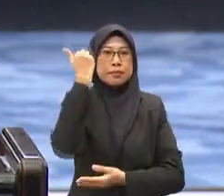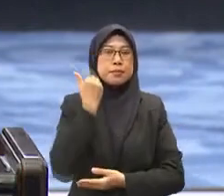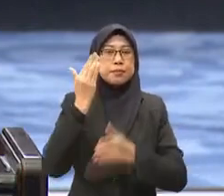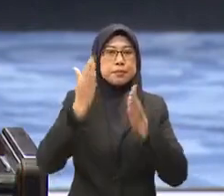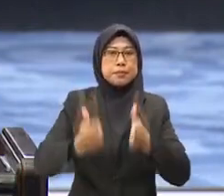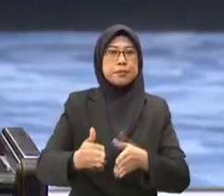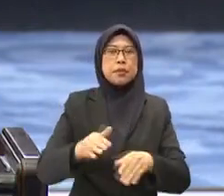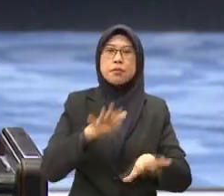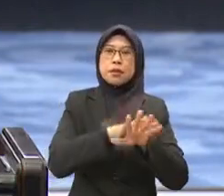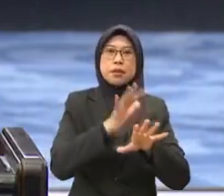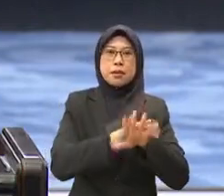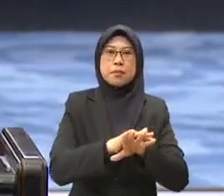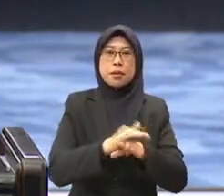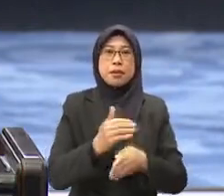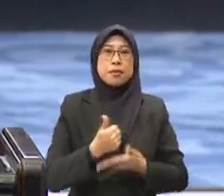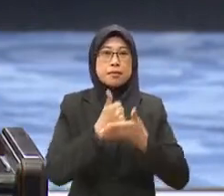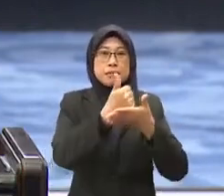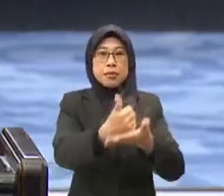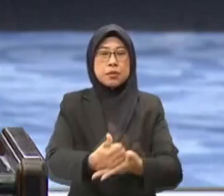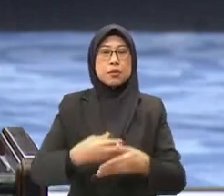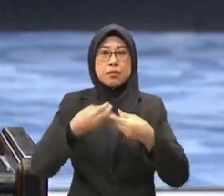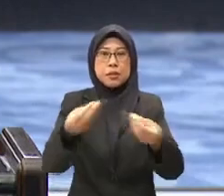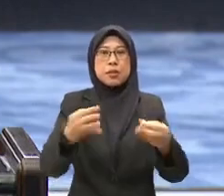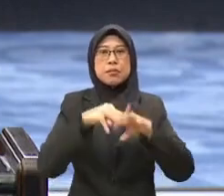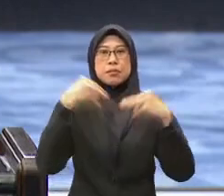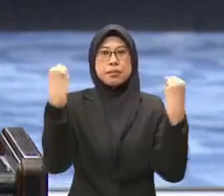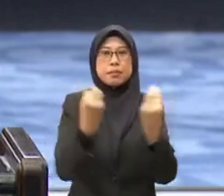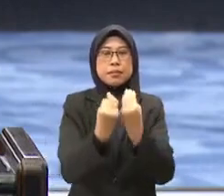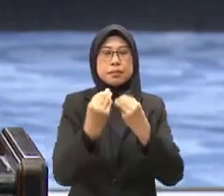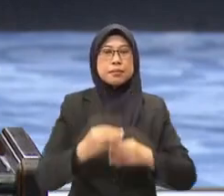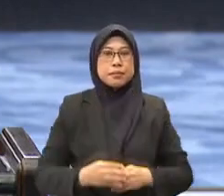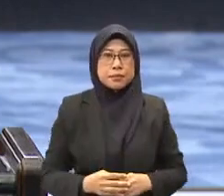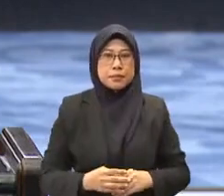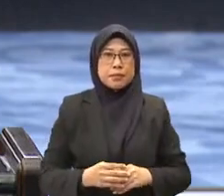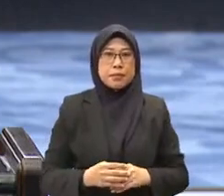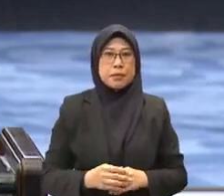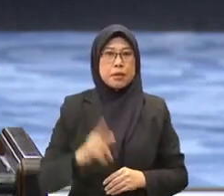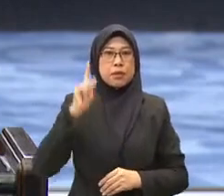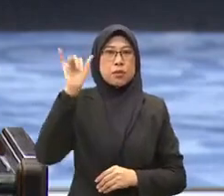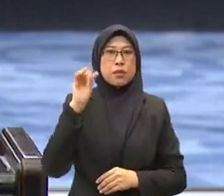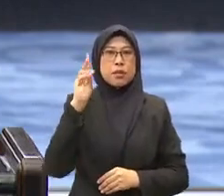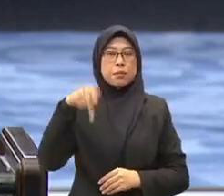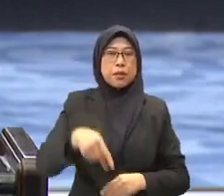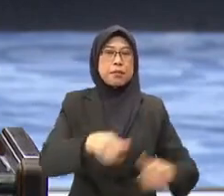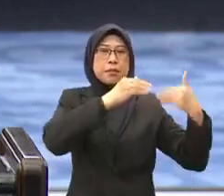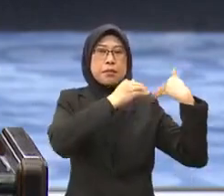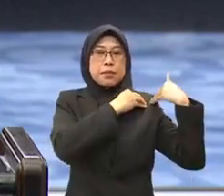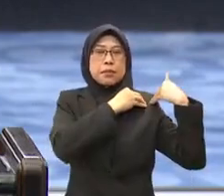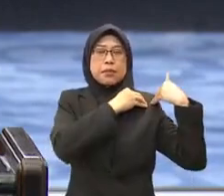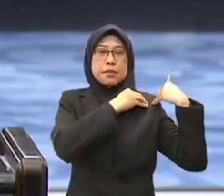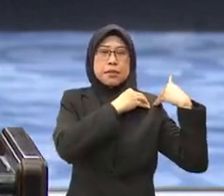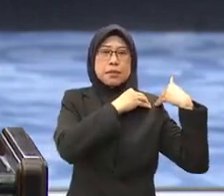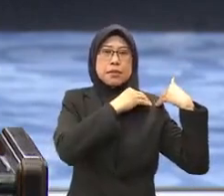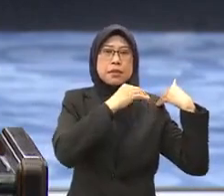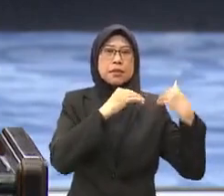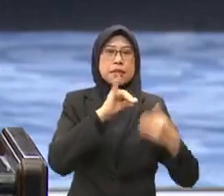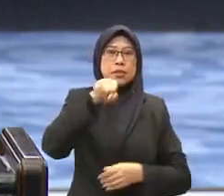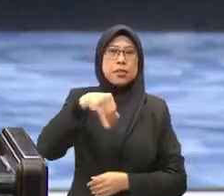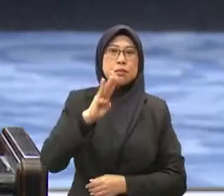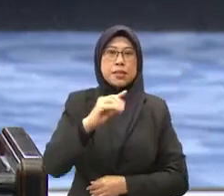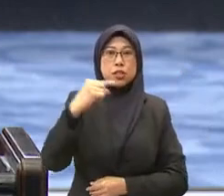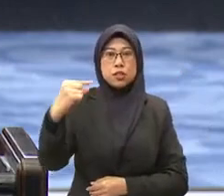membolehkan lebih banyak bantuan guaman diberikan kepada semua lapisan masyarakat tuan yang di-pertua peranan jabatan bantuan guaman ataupun